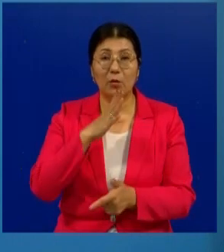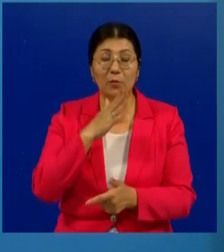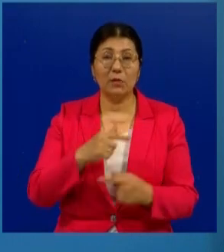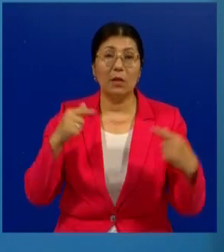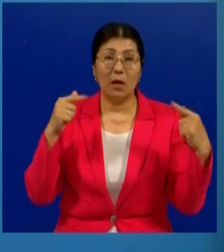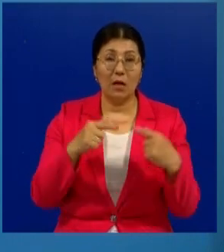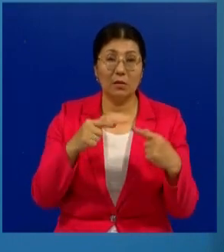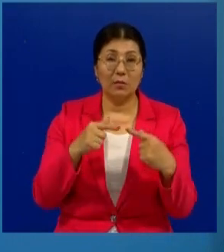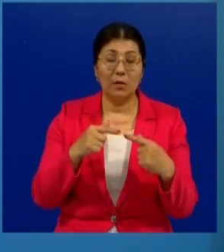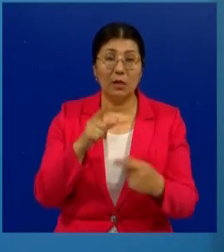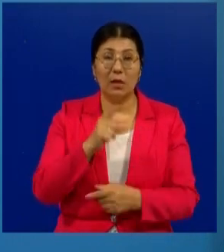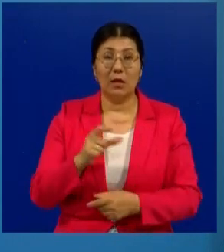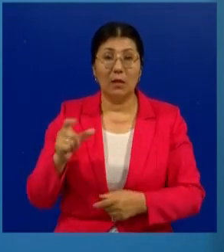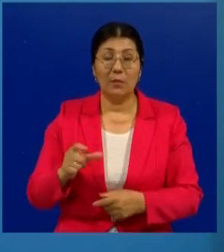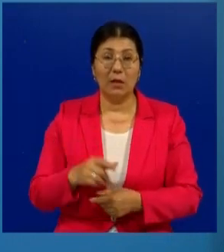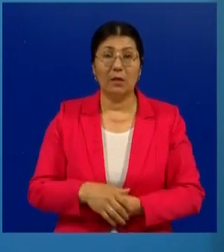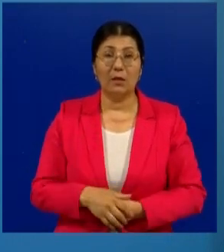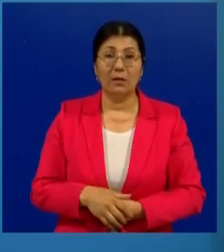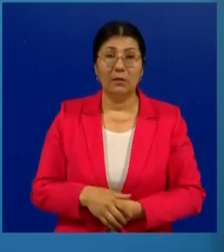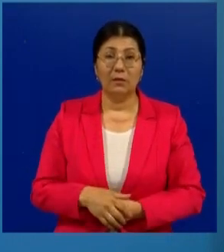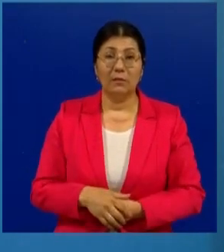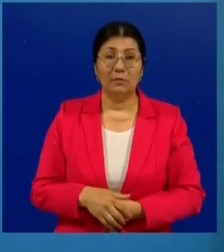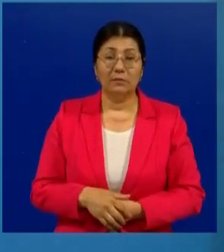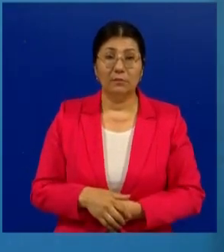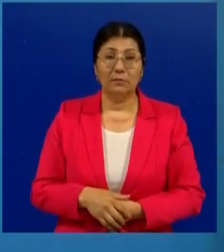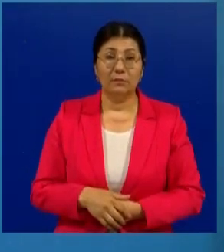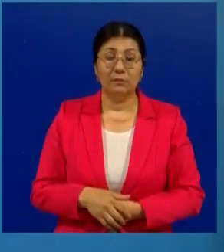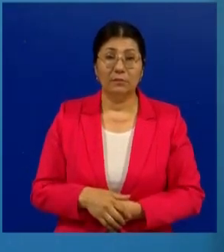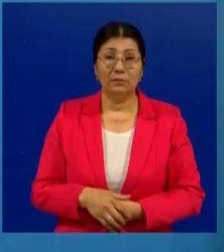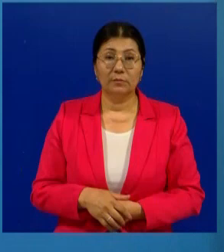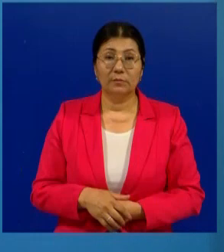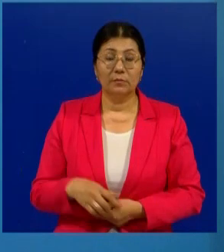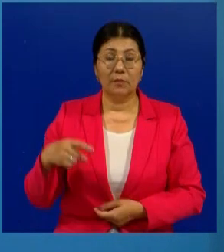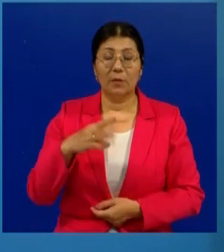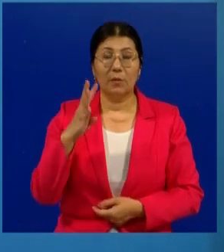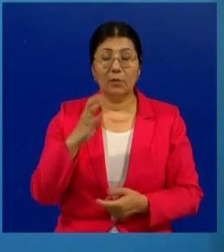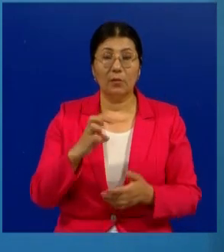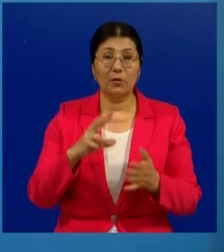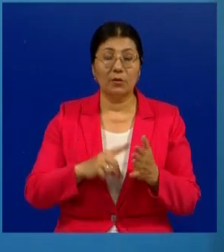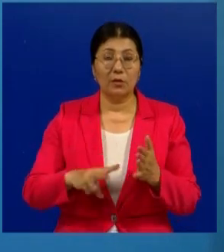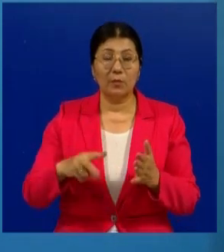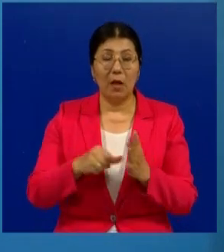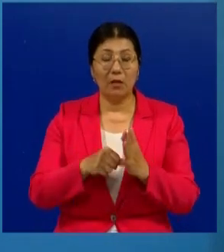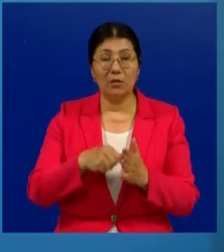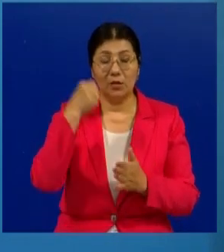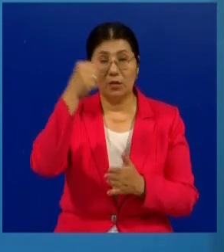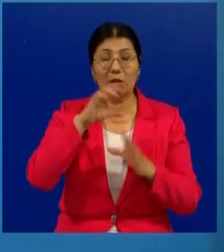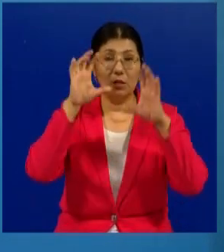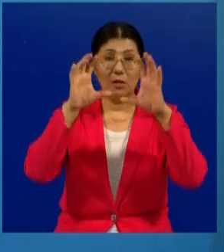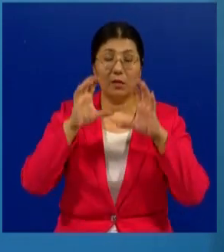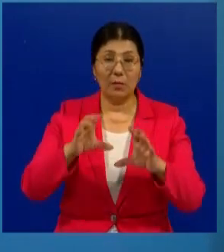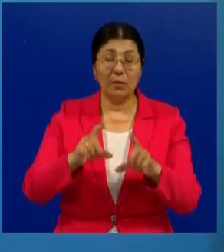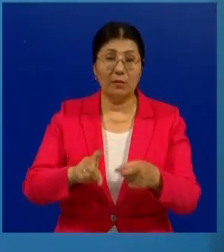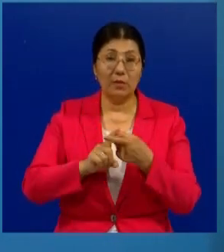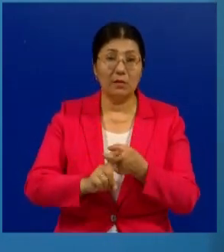қарсылық танытқандарды енді ол кезде өкінішке орай РСФСР-дің 1926 жылы шыққан қылмыстық кодексі бар. Соның заңдары, соның